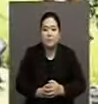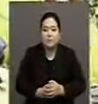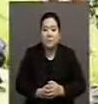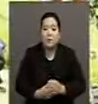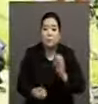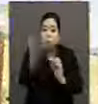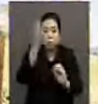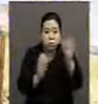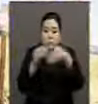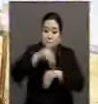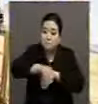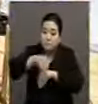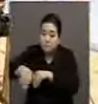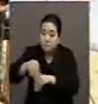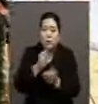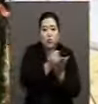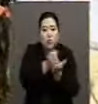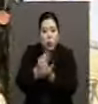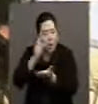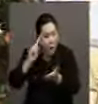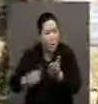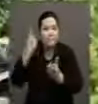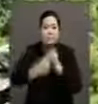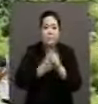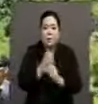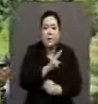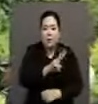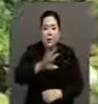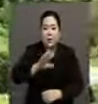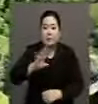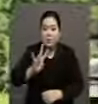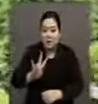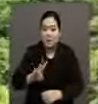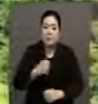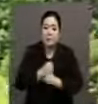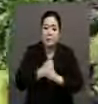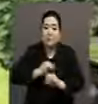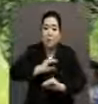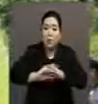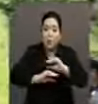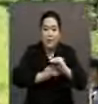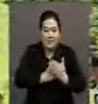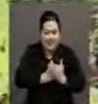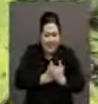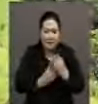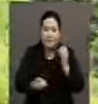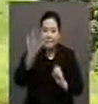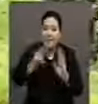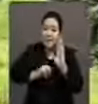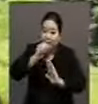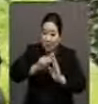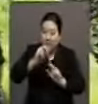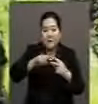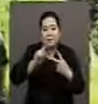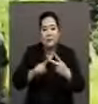กปลุกขึ้นเมื่อปี2557ผ่านการรณรงค์หลากหลายรูปแบบอาทิโครงการรักป่าน่านกิจกรรมกลุ่มปลูกเ